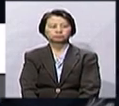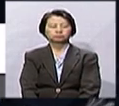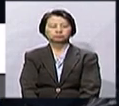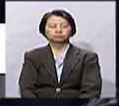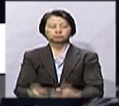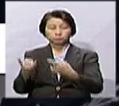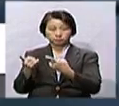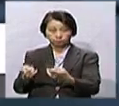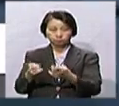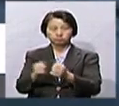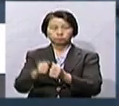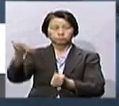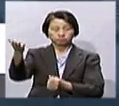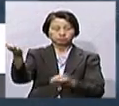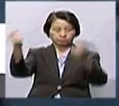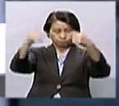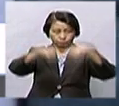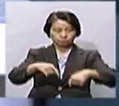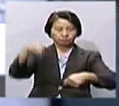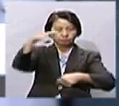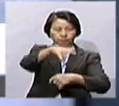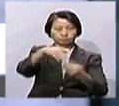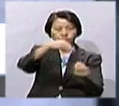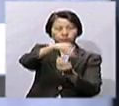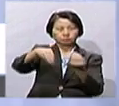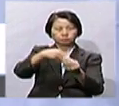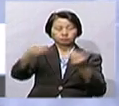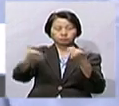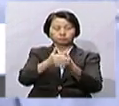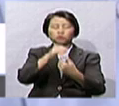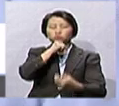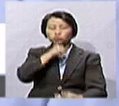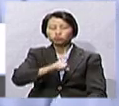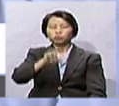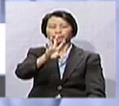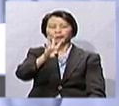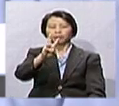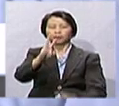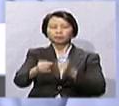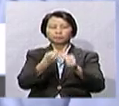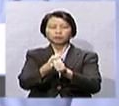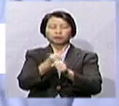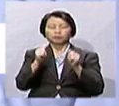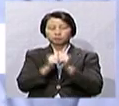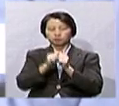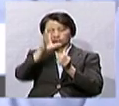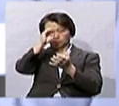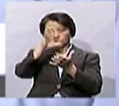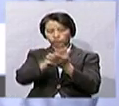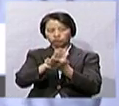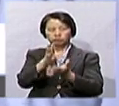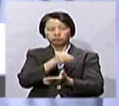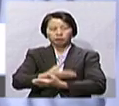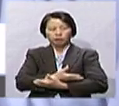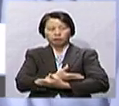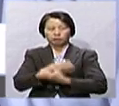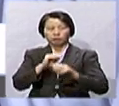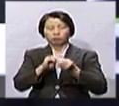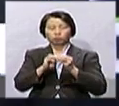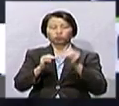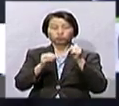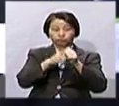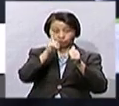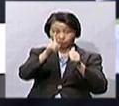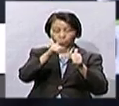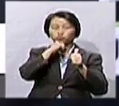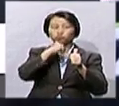Gilirannya sebagai tetamu Allah tiba pada usia 46 tahun bersama suami dan anak sulung mereka yang berusia